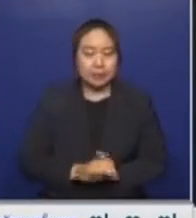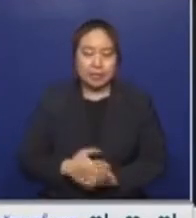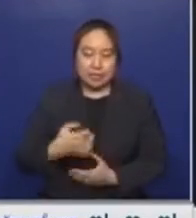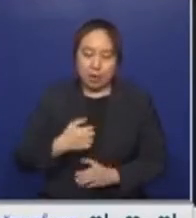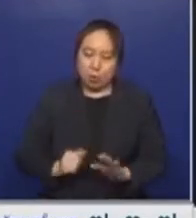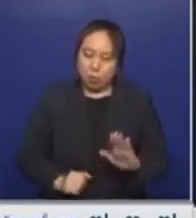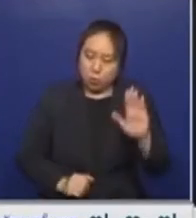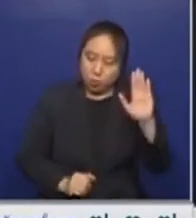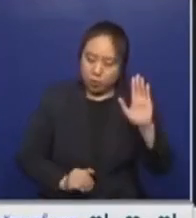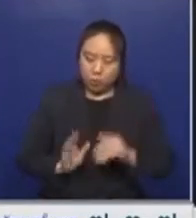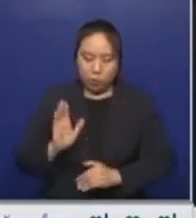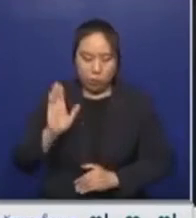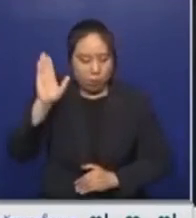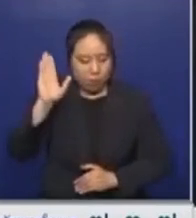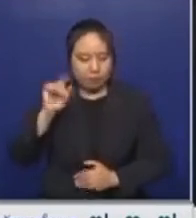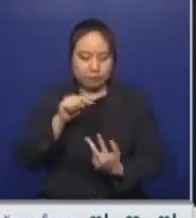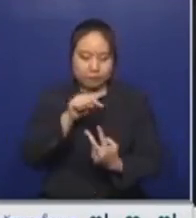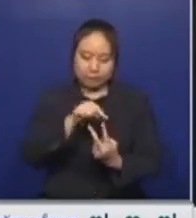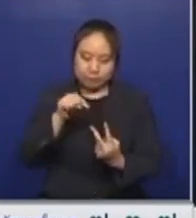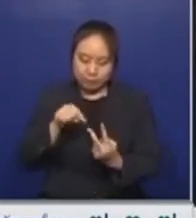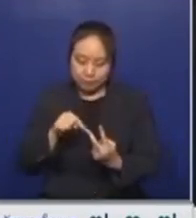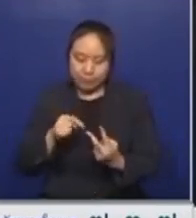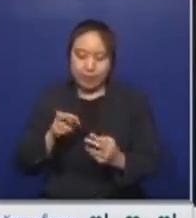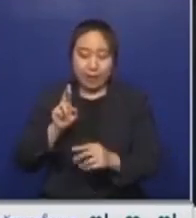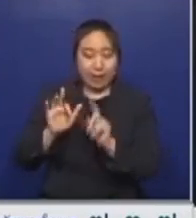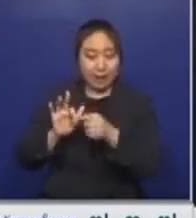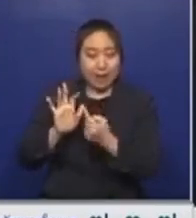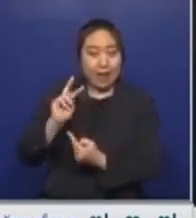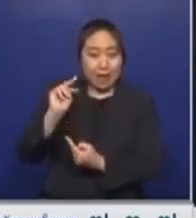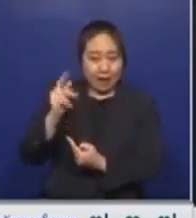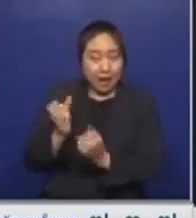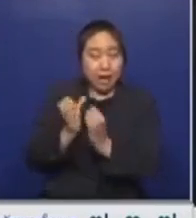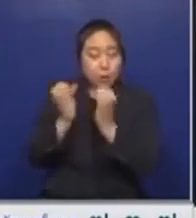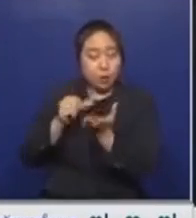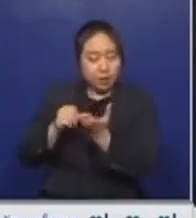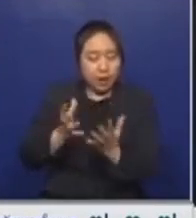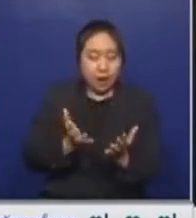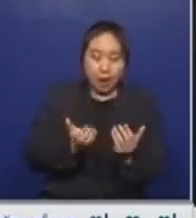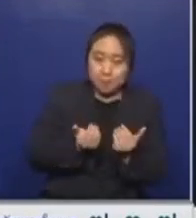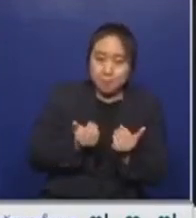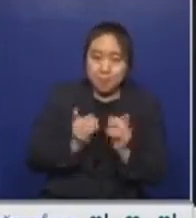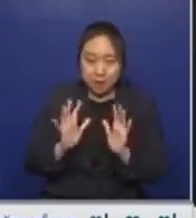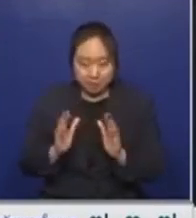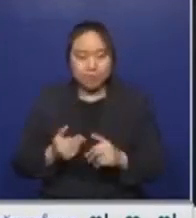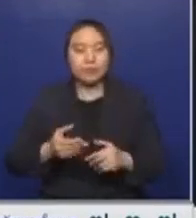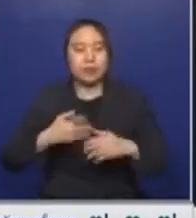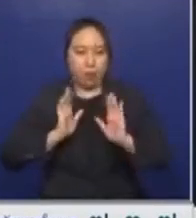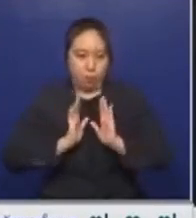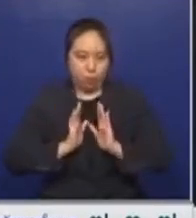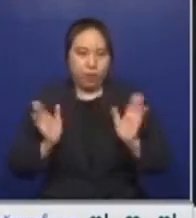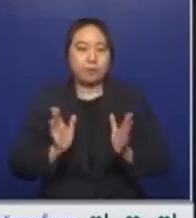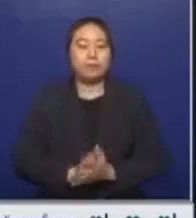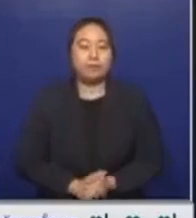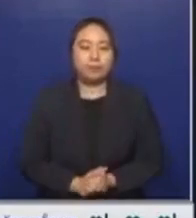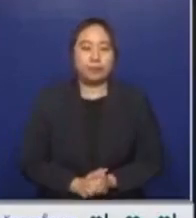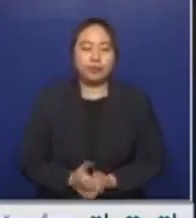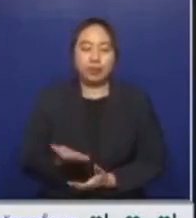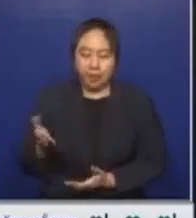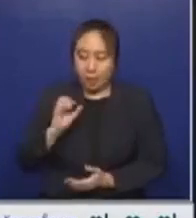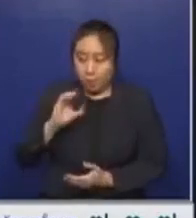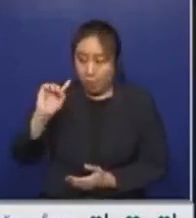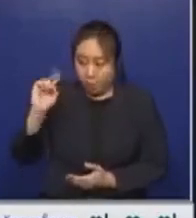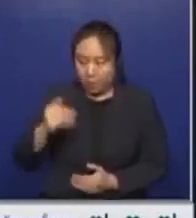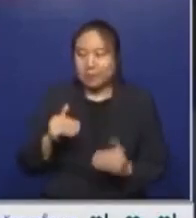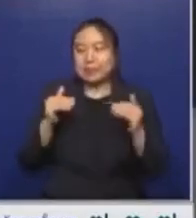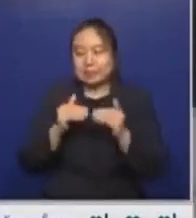ตรับหรือไม่รับร่างการแก้ไขรัฐธรรมนูญค่ะขอบคุณค่ะท่านประธาน ก็เรียนอีกครั้งหนึ่งว่าเป็นสิ